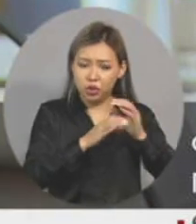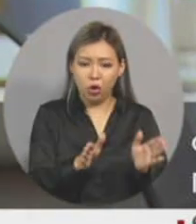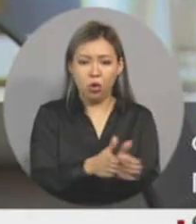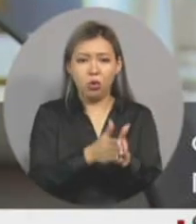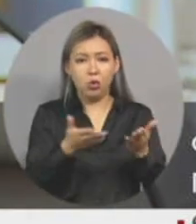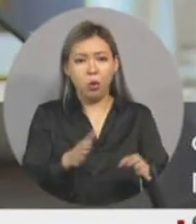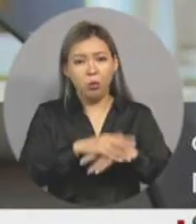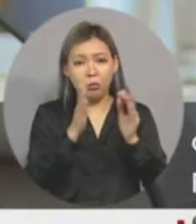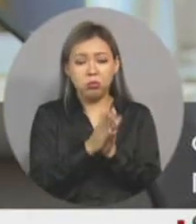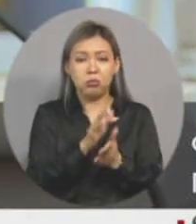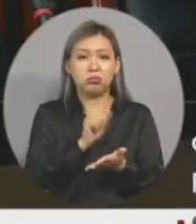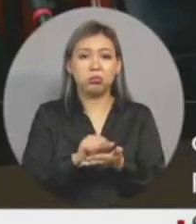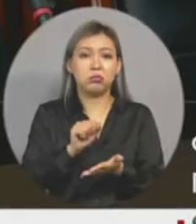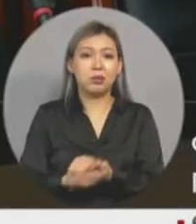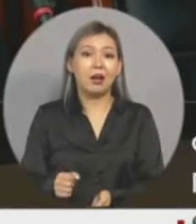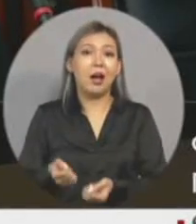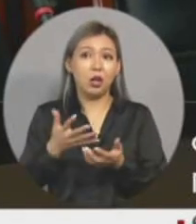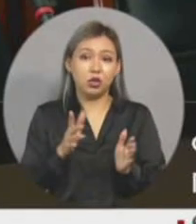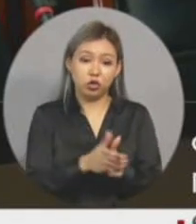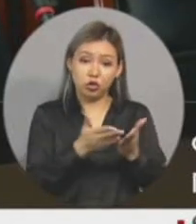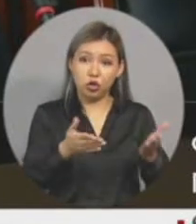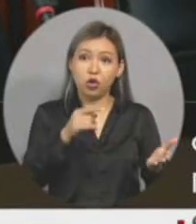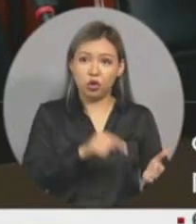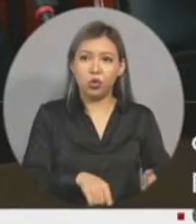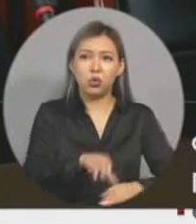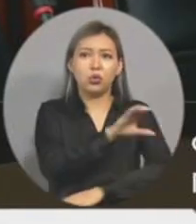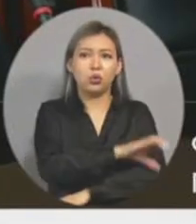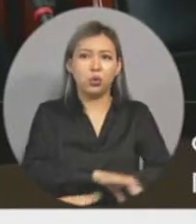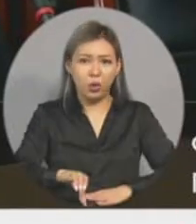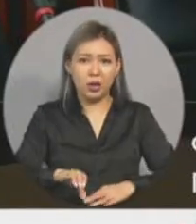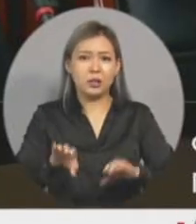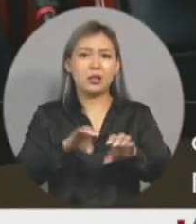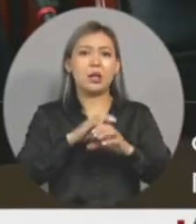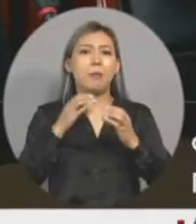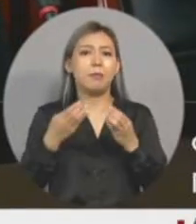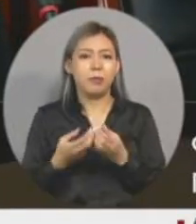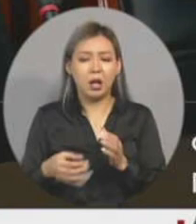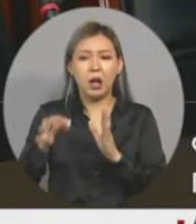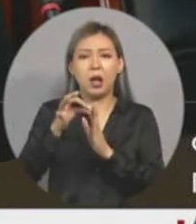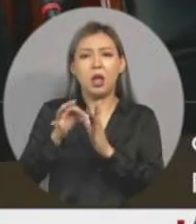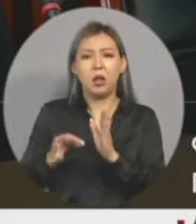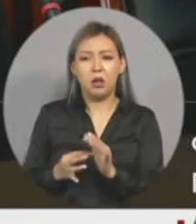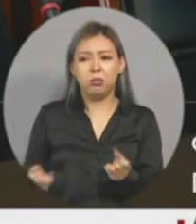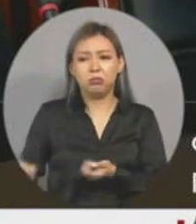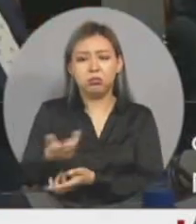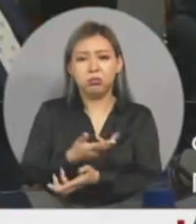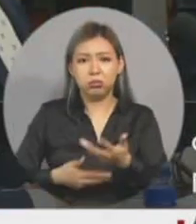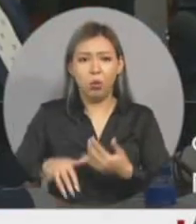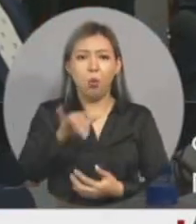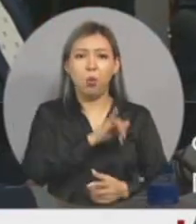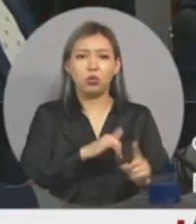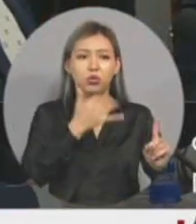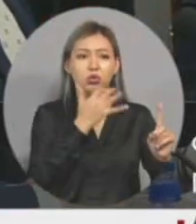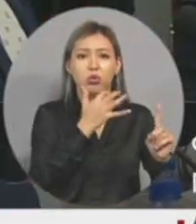эрхлэн гаргасан байна. Энэ хугацаанд тусан олон төрлийн сургалт семинар хилцүүлгээр дамжуулан улс төрийн зөвлөгөө,